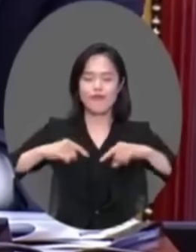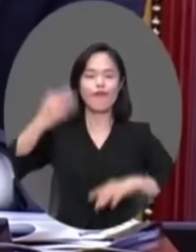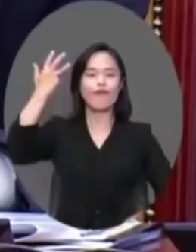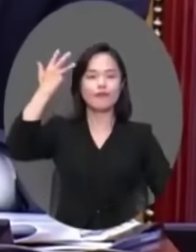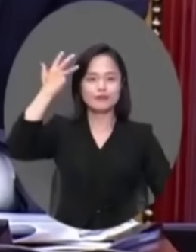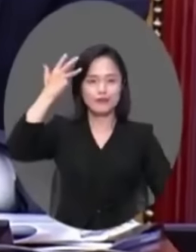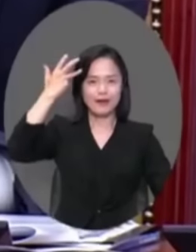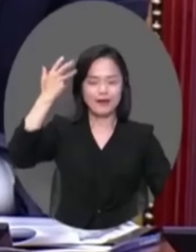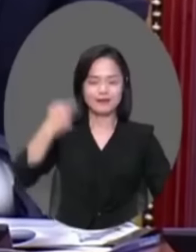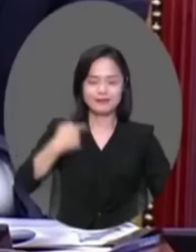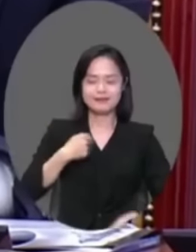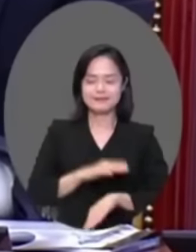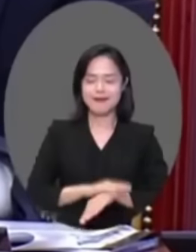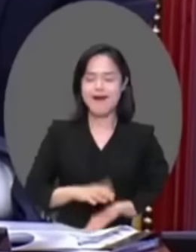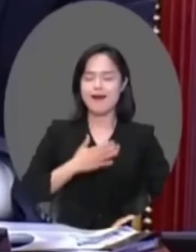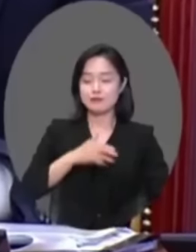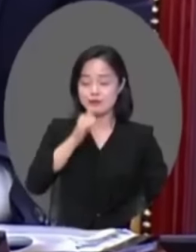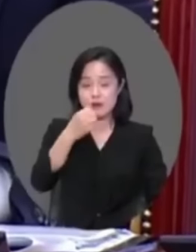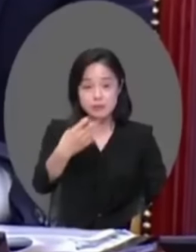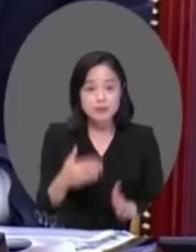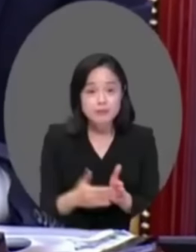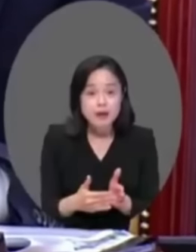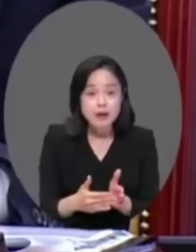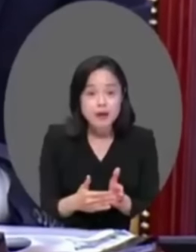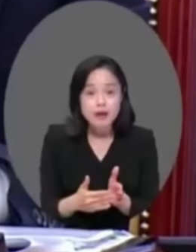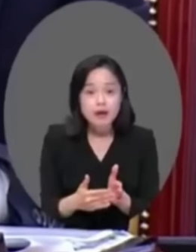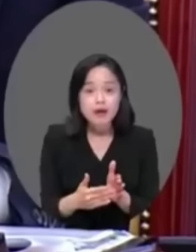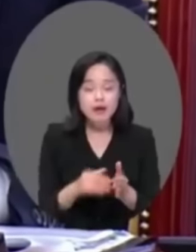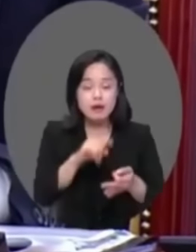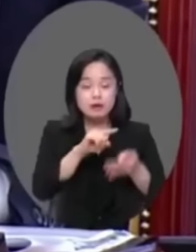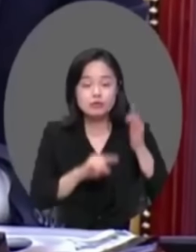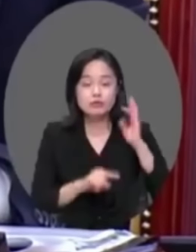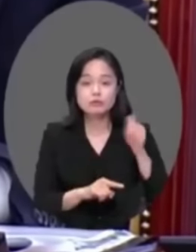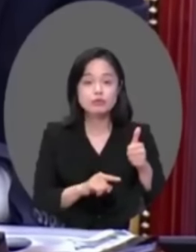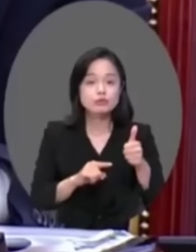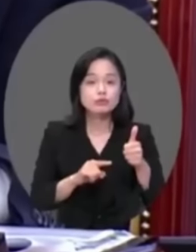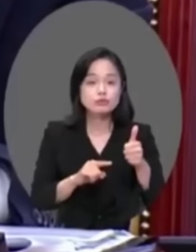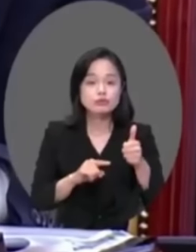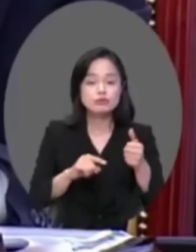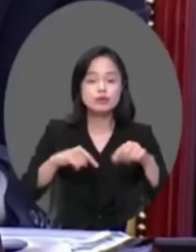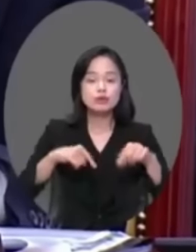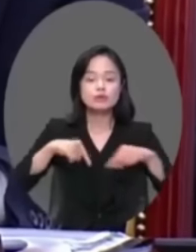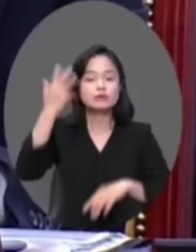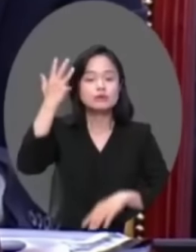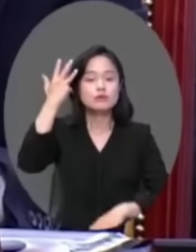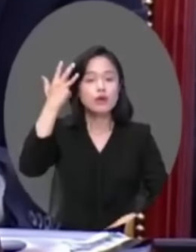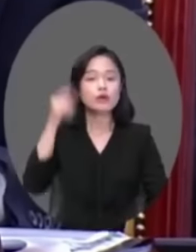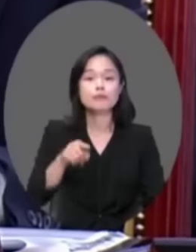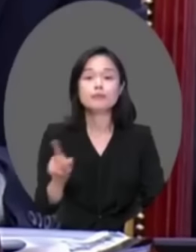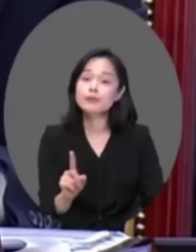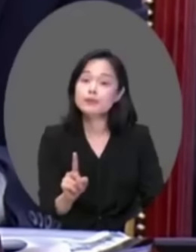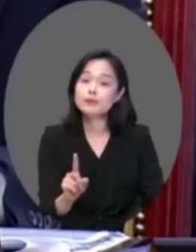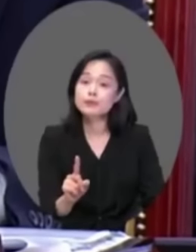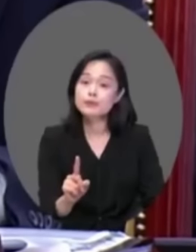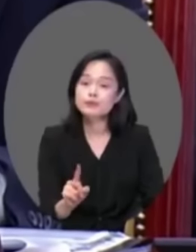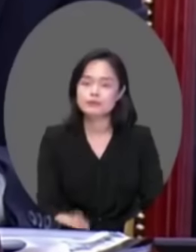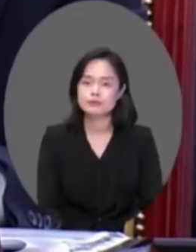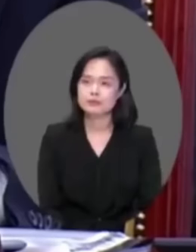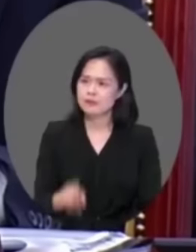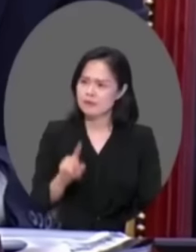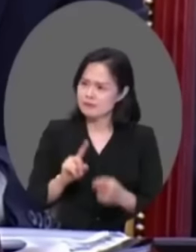뭐죠 그건 그 정부 정책에 다이 구현되는 걸로 보는데요 한마디로 뭐 얘기할 수는 없다고